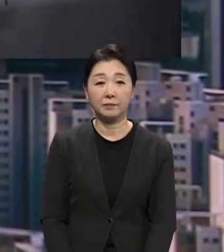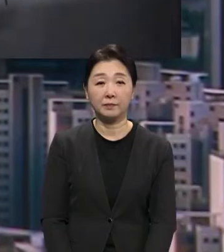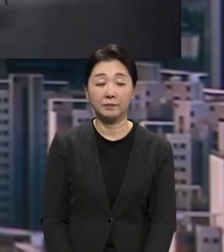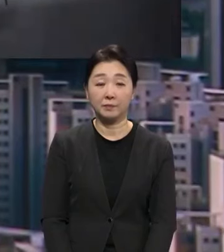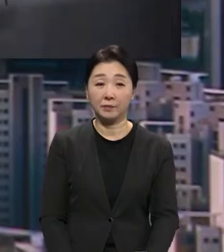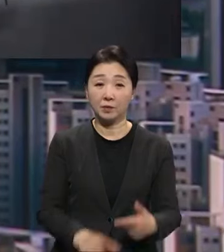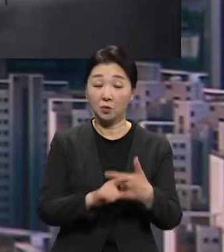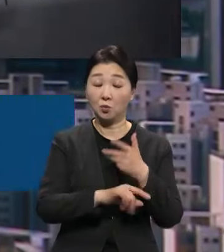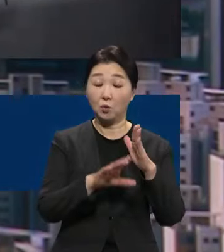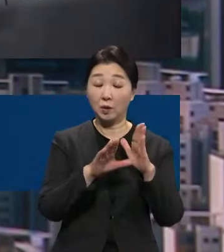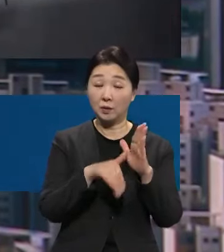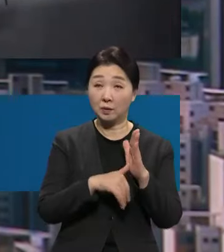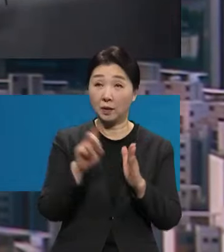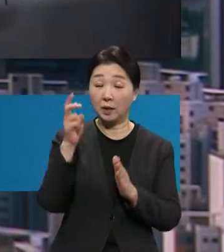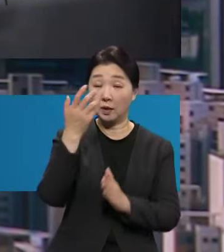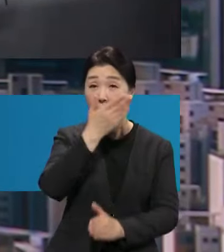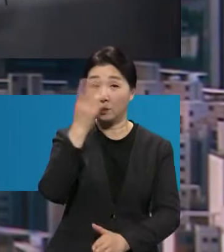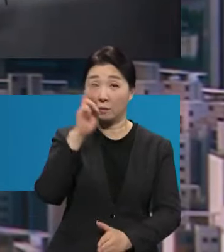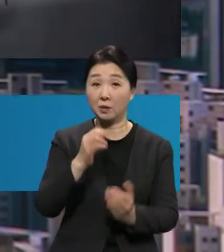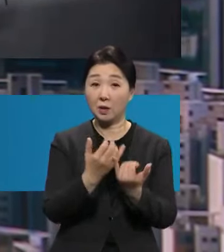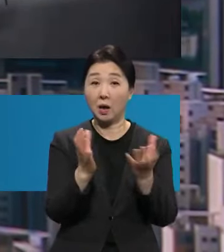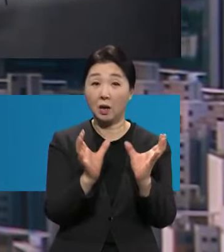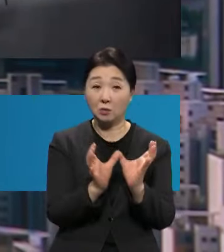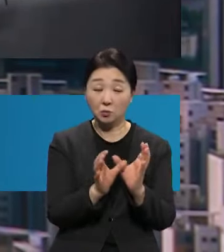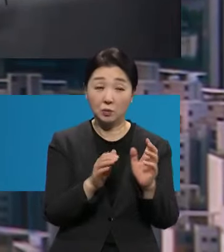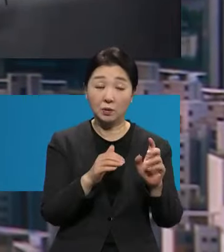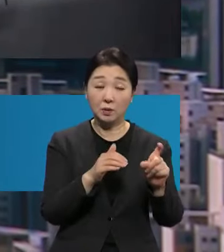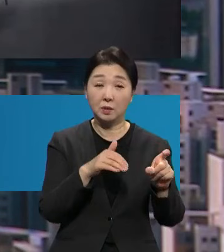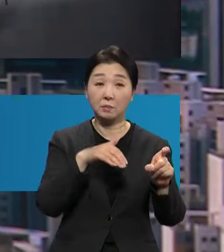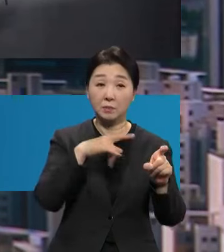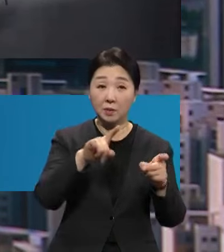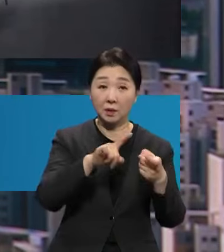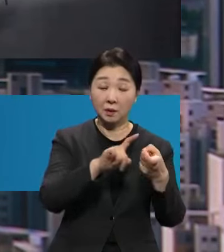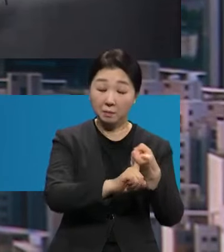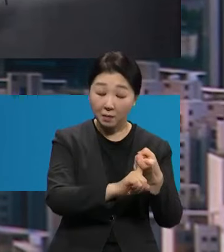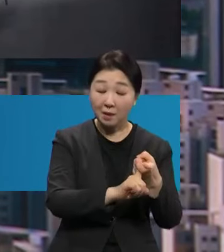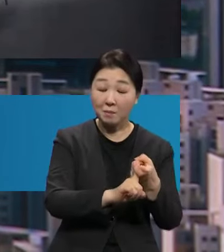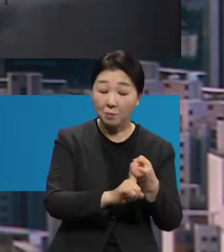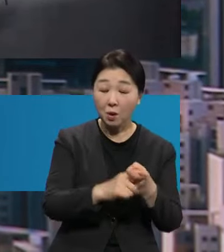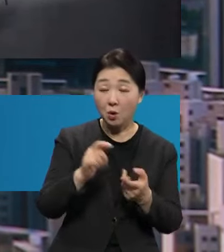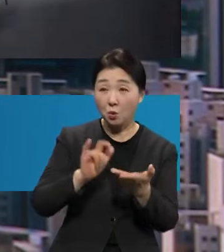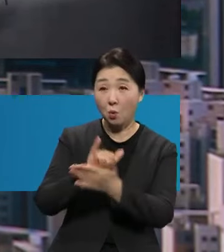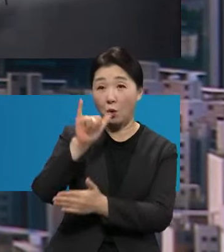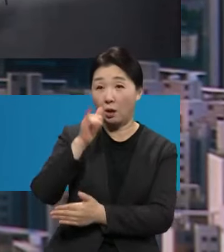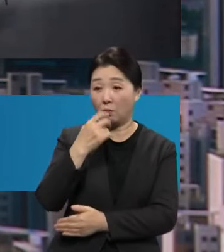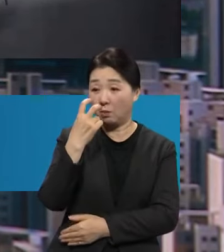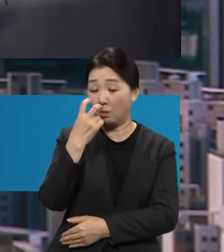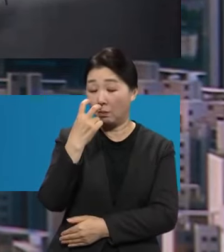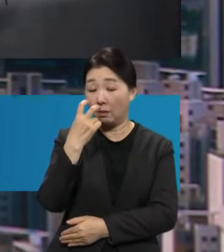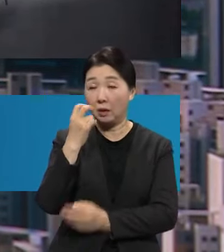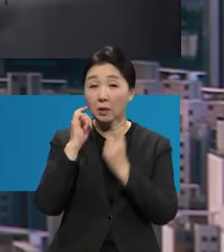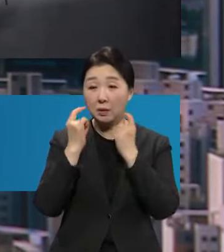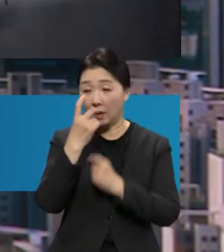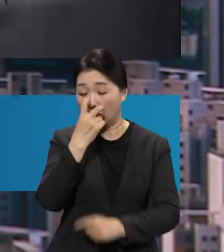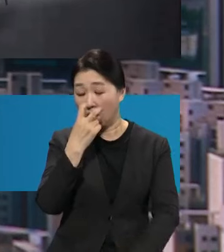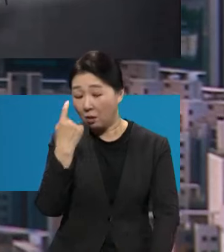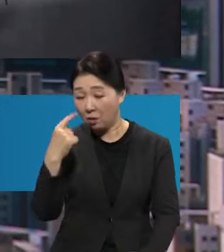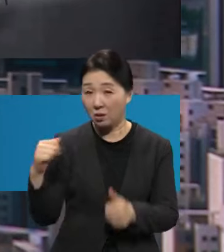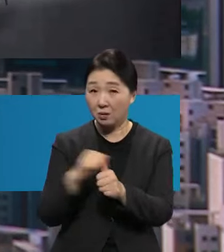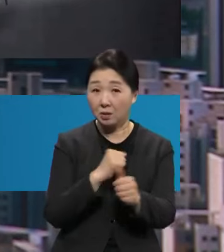지난달 한 아이돌 그룹의 10대 팬이 공항에서 사설 경호원에게 폭행을 당해 뇌진탕 진단을